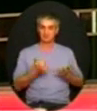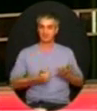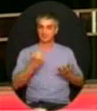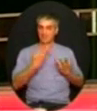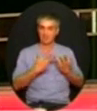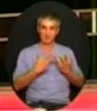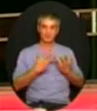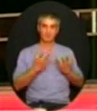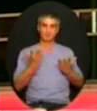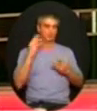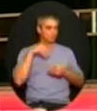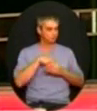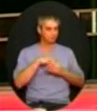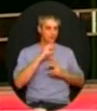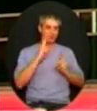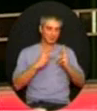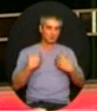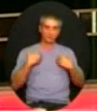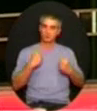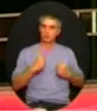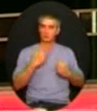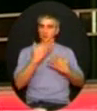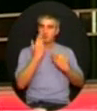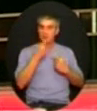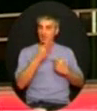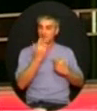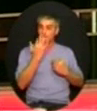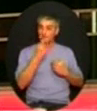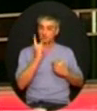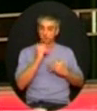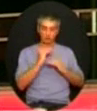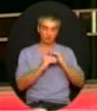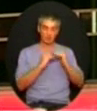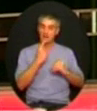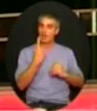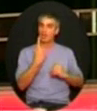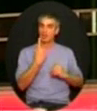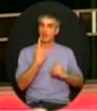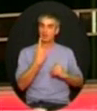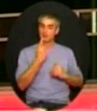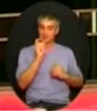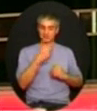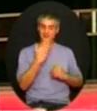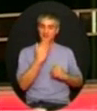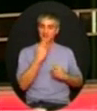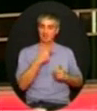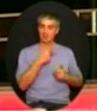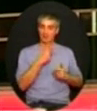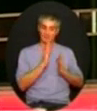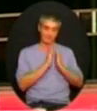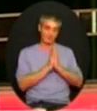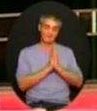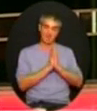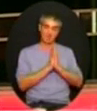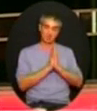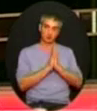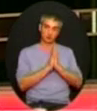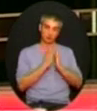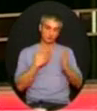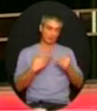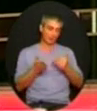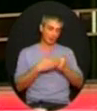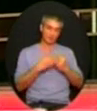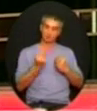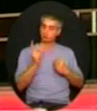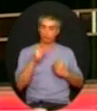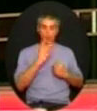ושרים, ומעורים בתעשיות הביטחוניות. מתברר שכשיש הליך שאחד, שאזרח ישראלי מבקש להינסה למי